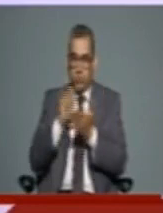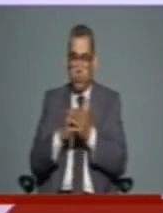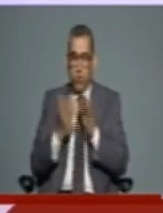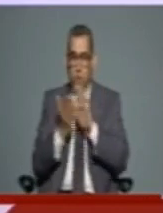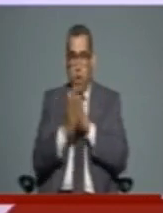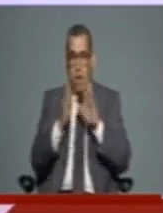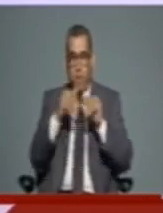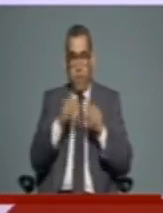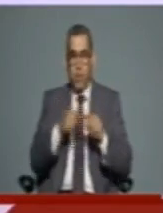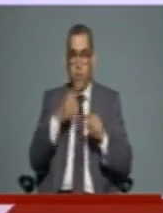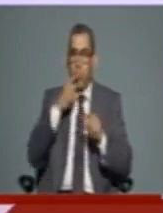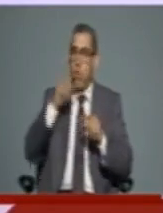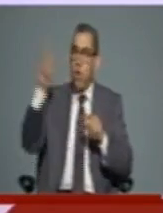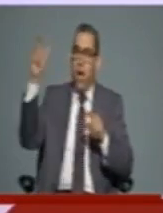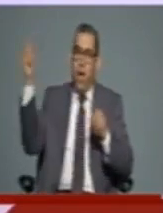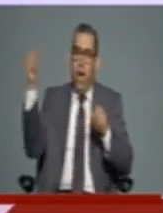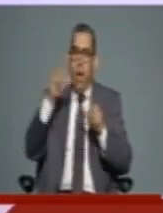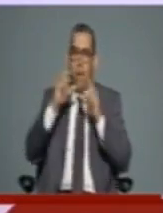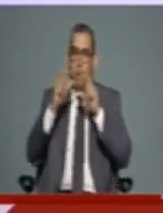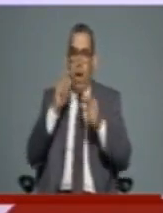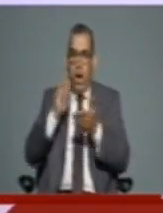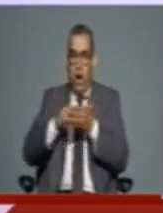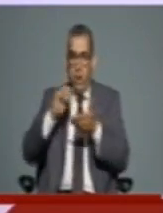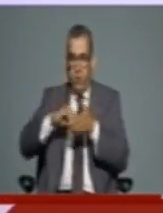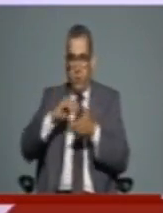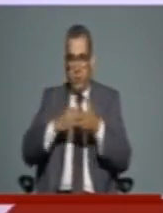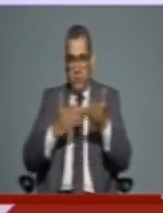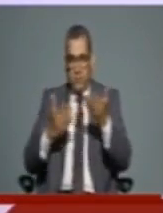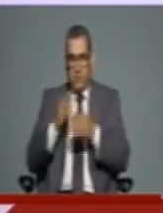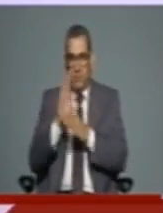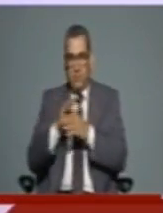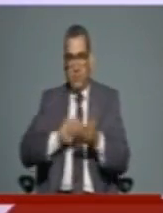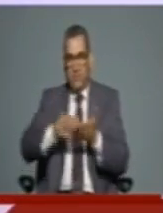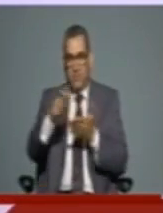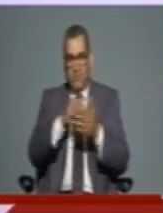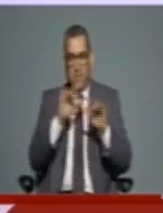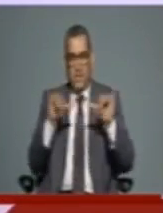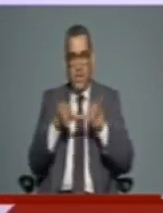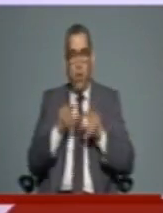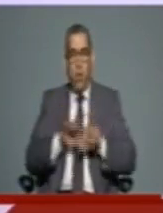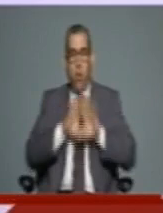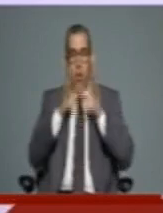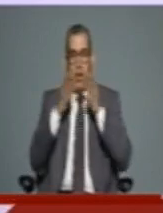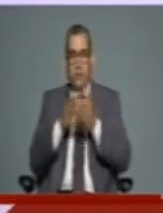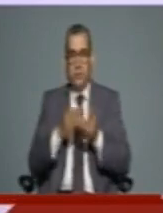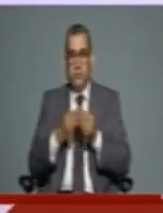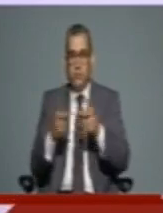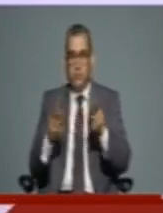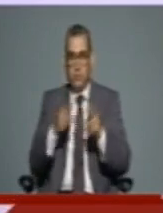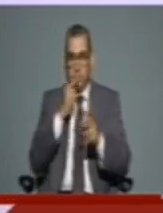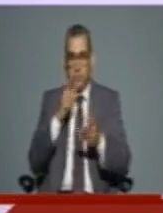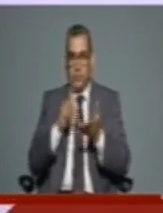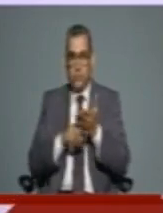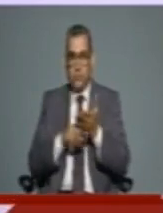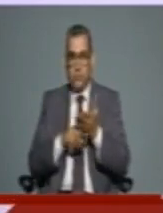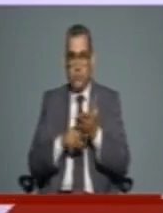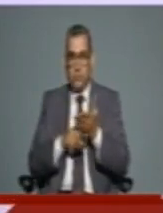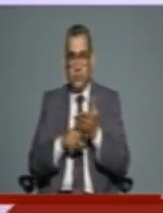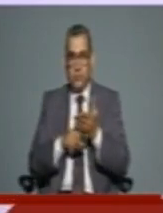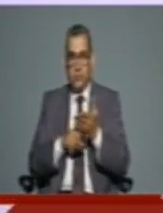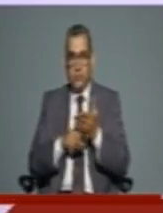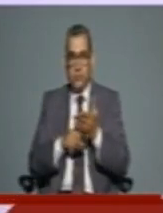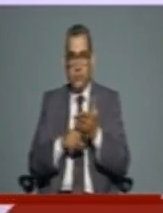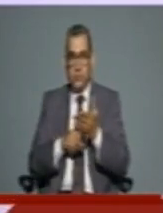وبنك الأهلي وكل البنوك، بالإضافة إلى إتاحة هذه الخدمات من مصر